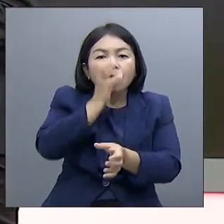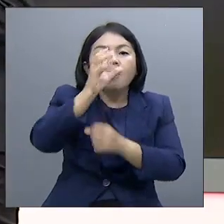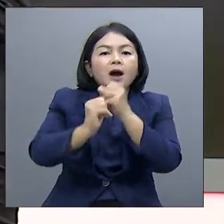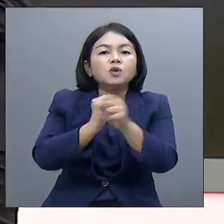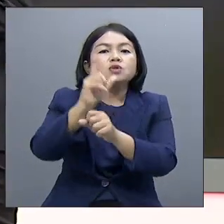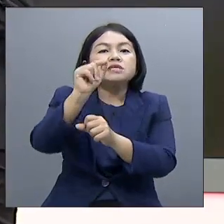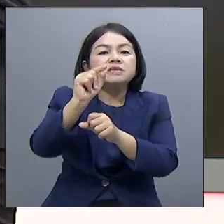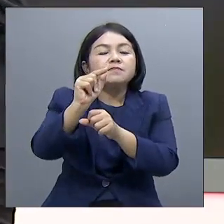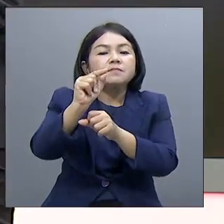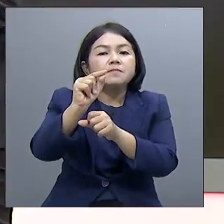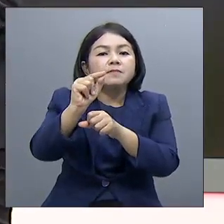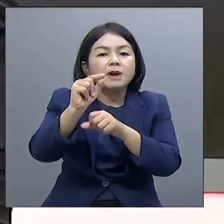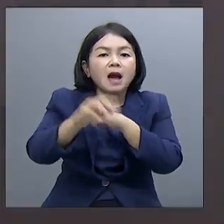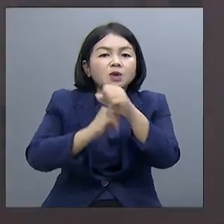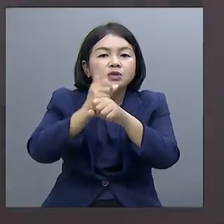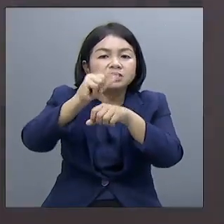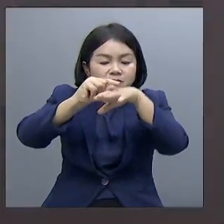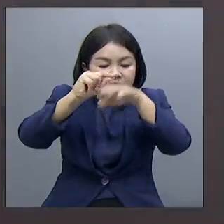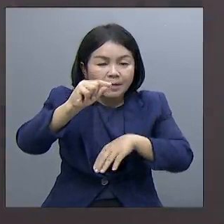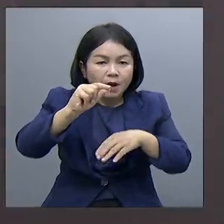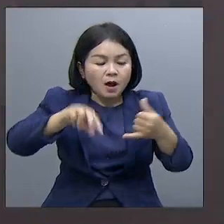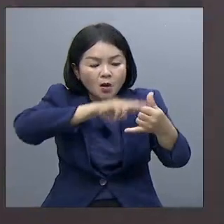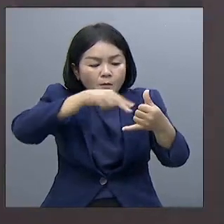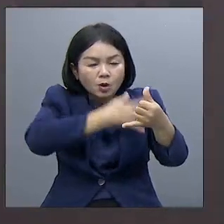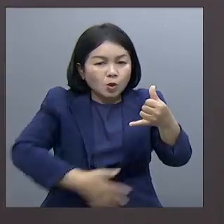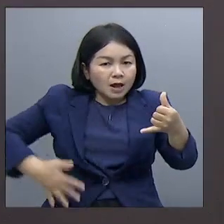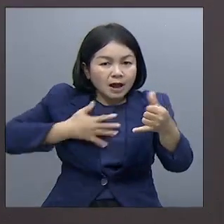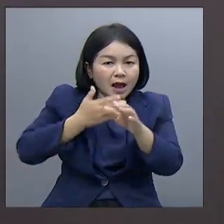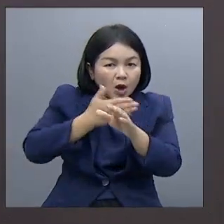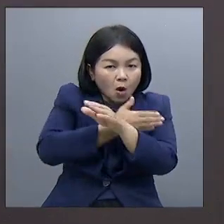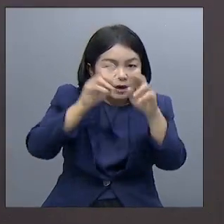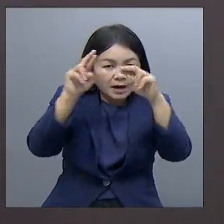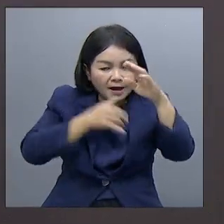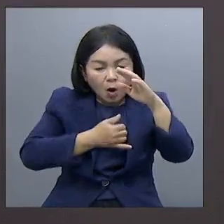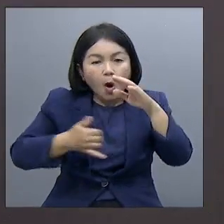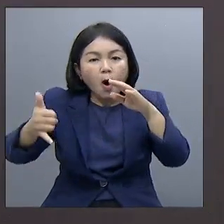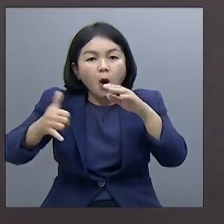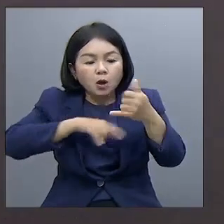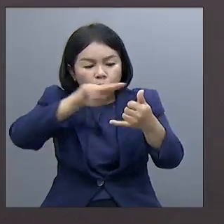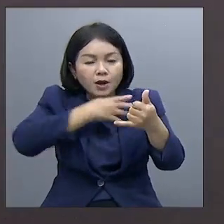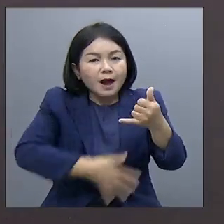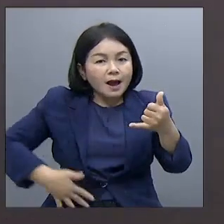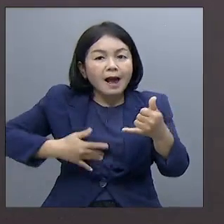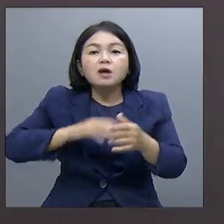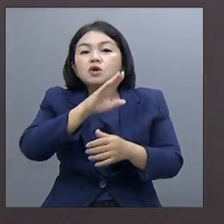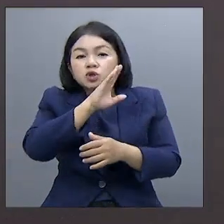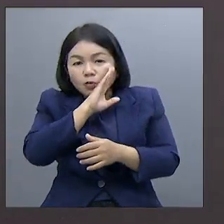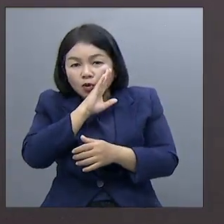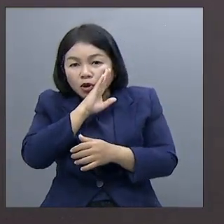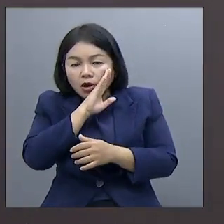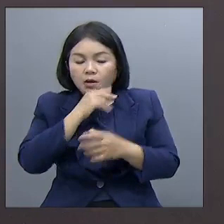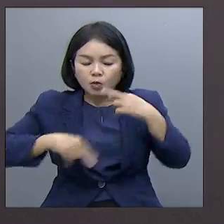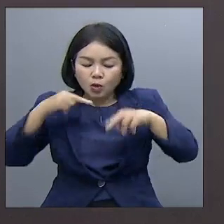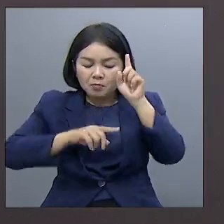ปีมีการตรวจวัดแอลกอฮอล์ผู้ขับขี่ทุกรายก่อนออกจากร้านอย่างที่เราทราบกันว่าถ้าเกิด50มิลลิกรัมเปอร์เซ็